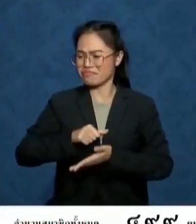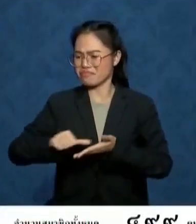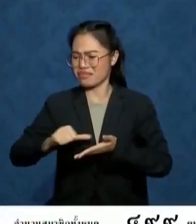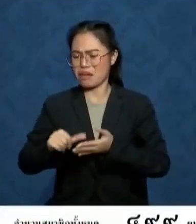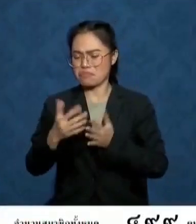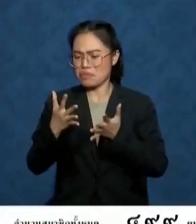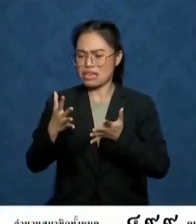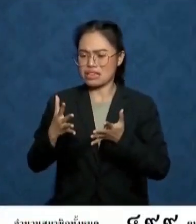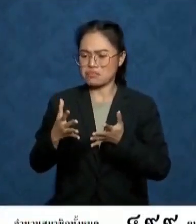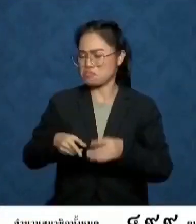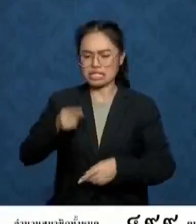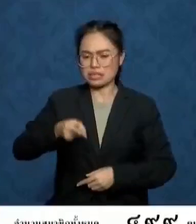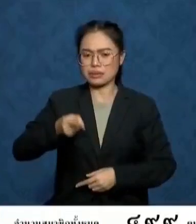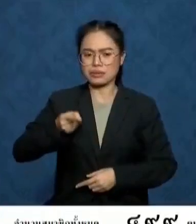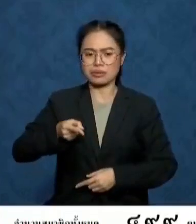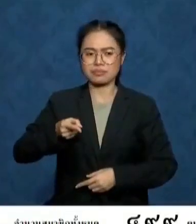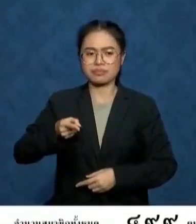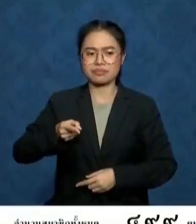นัยยะ